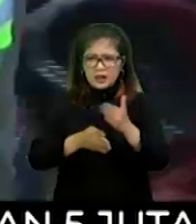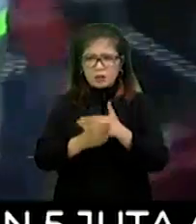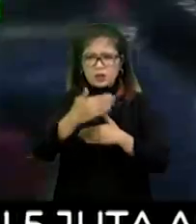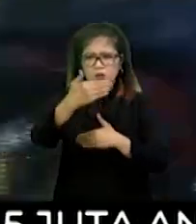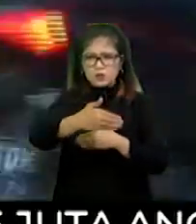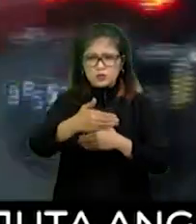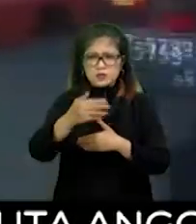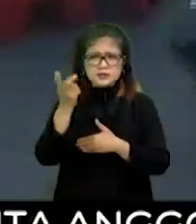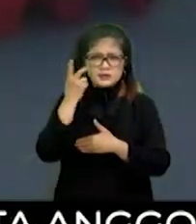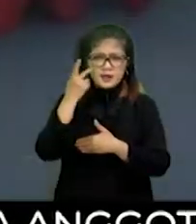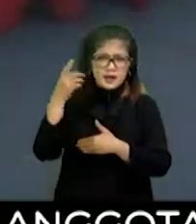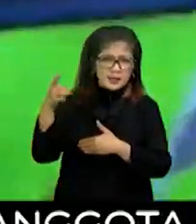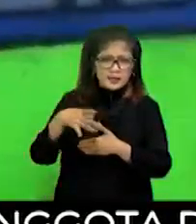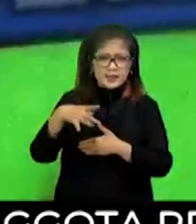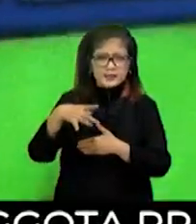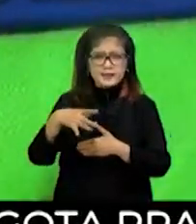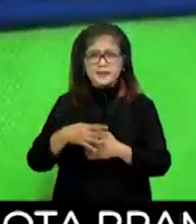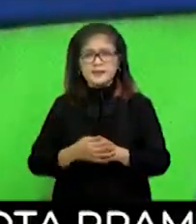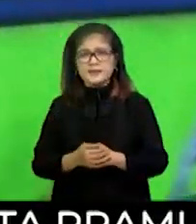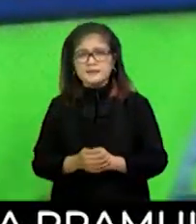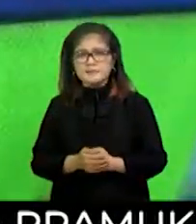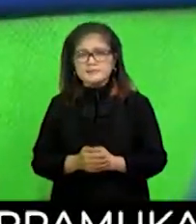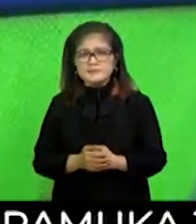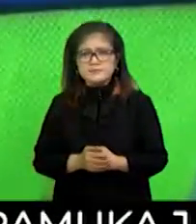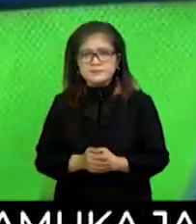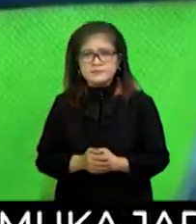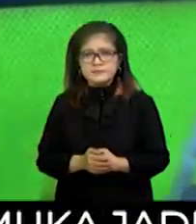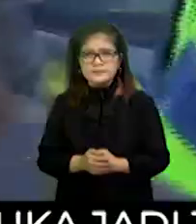dan dijaga ketat aparat. Tim kontributor iNews melaporkan.